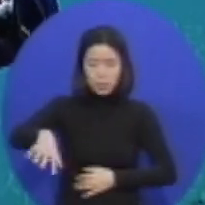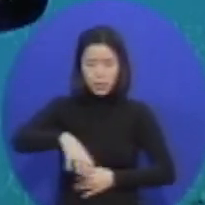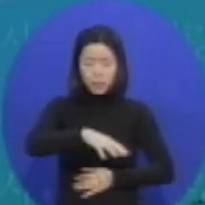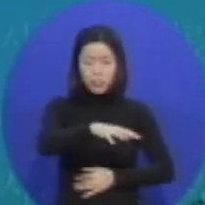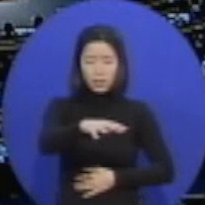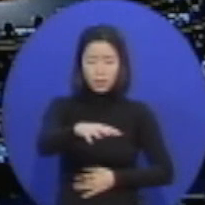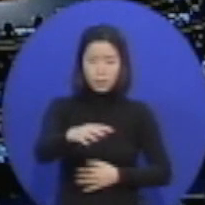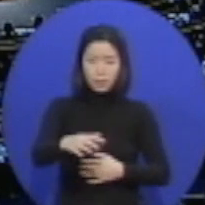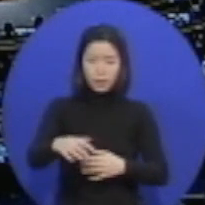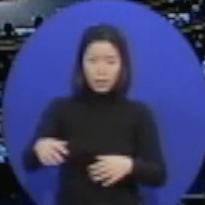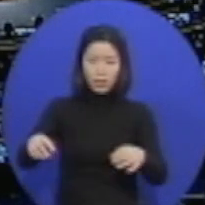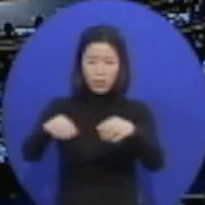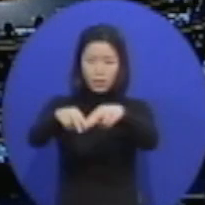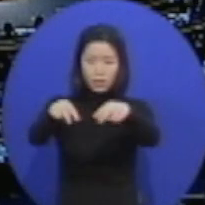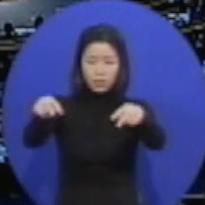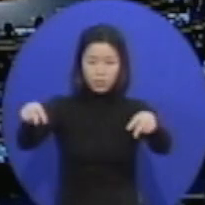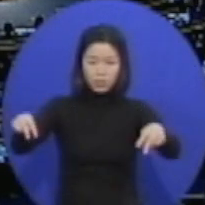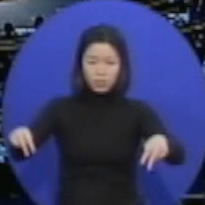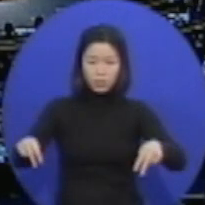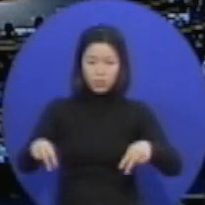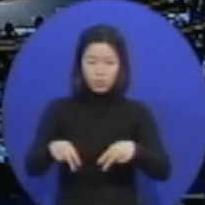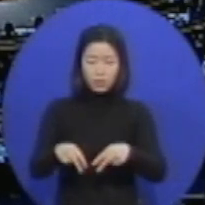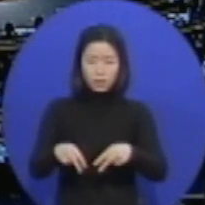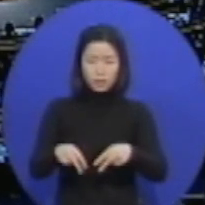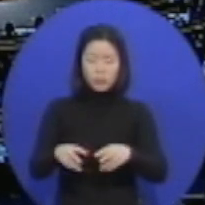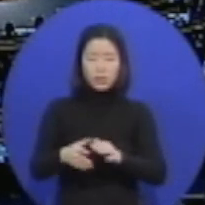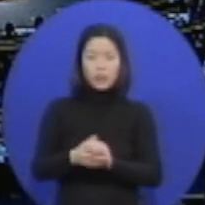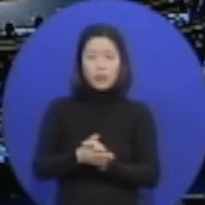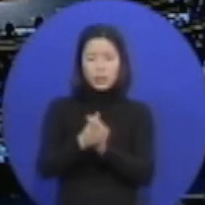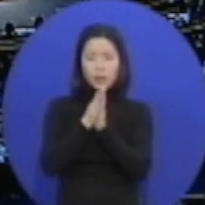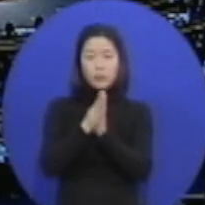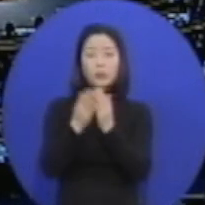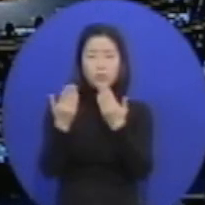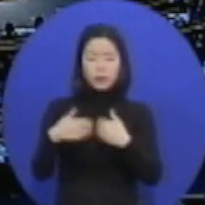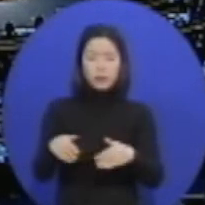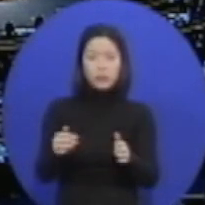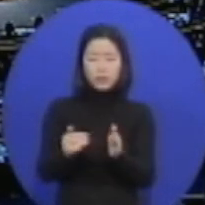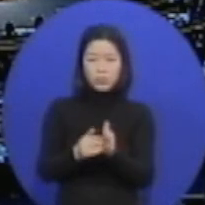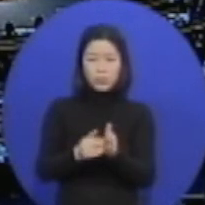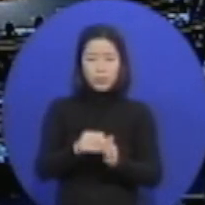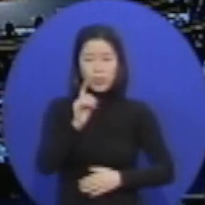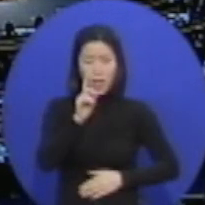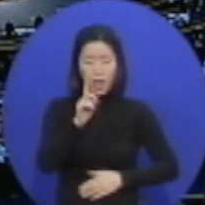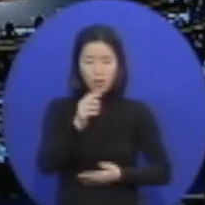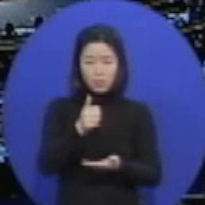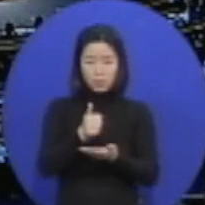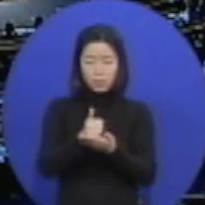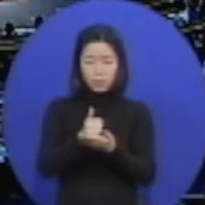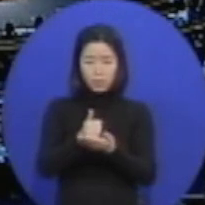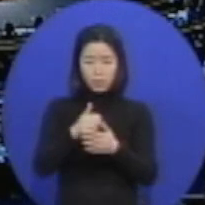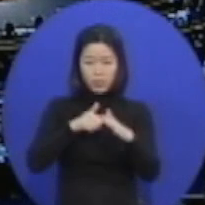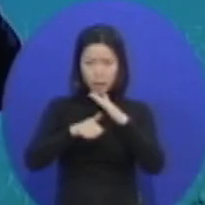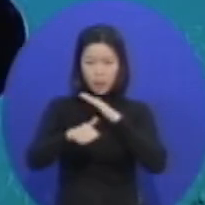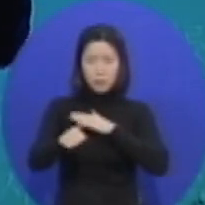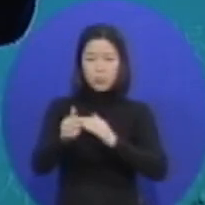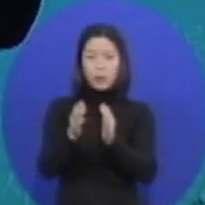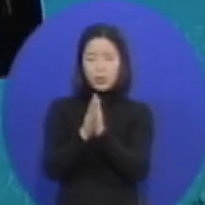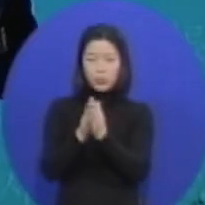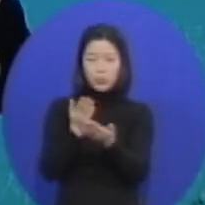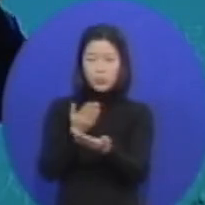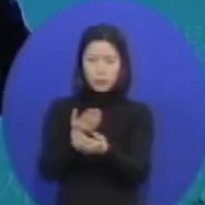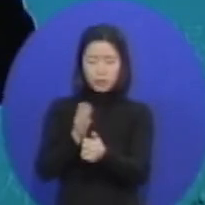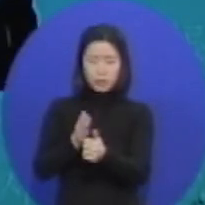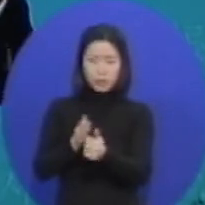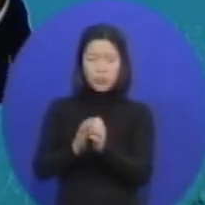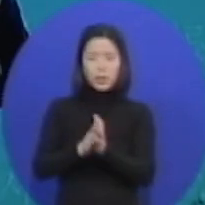자리에 목사님들이 다 둘러 쓰셔서 기도 해 주셨어요 한번 목사님에게 대표 기도를 부탁했습니다 지금 용두동